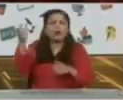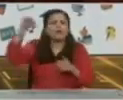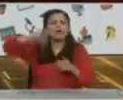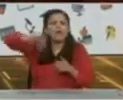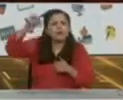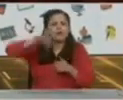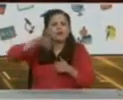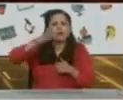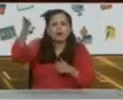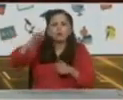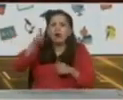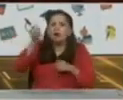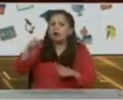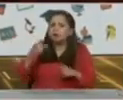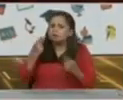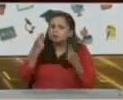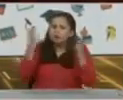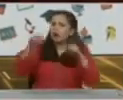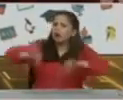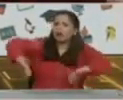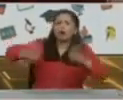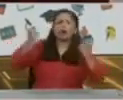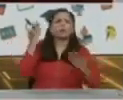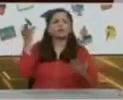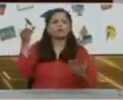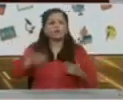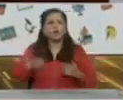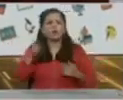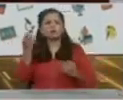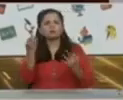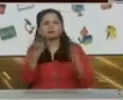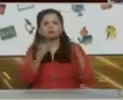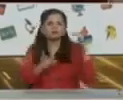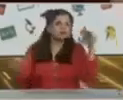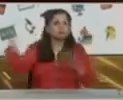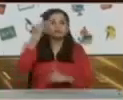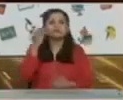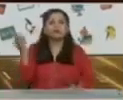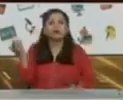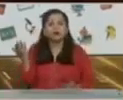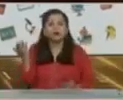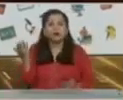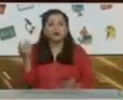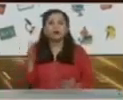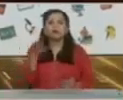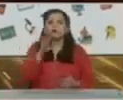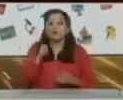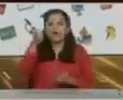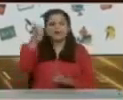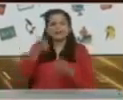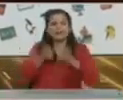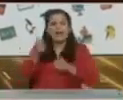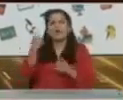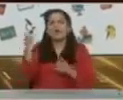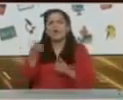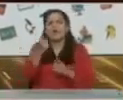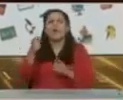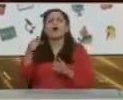थे, लेकिन आज वो अपनी फील्ड में सर्वश्रेष्ठ हैं। ये परीक्षा सिर्फ एक पड़ाव